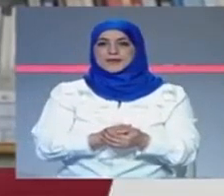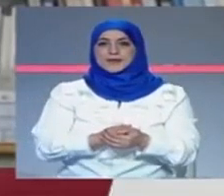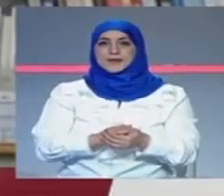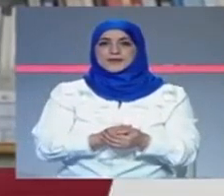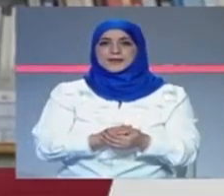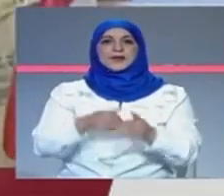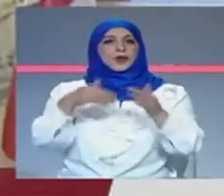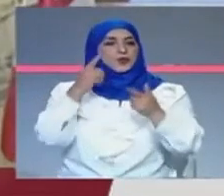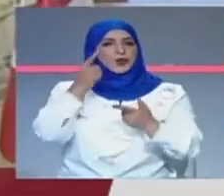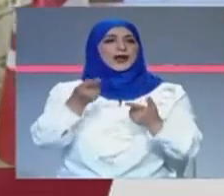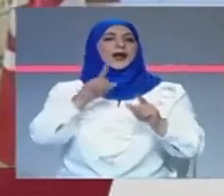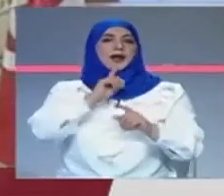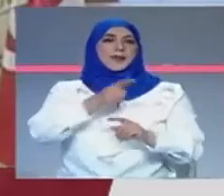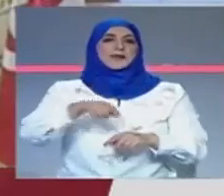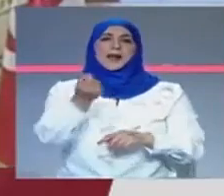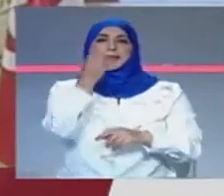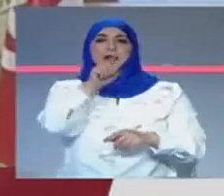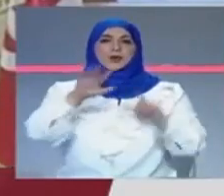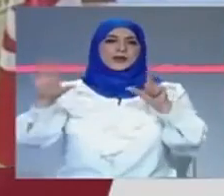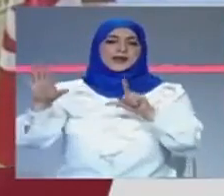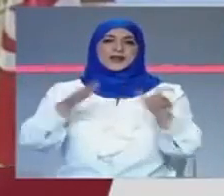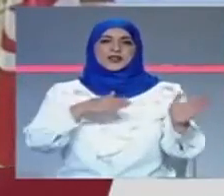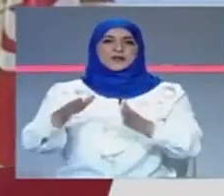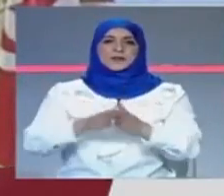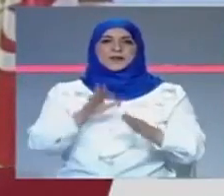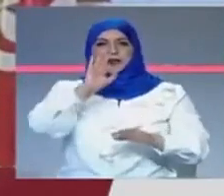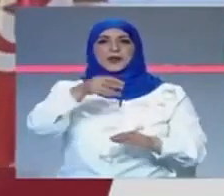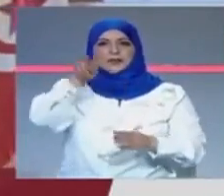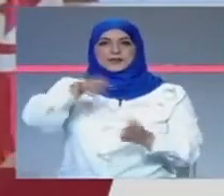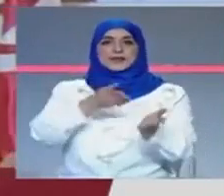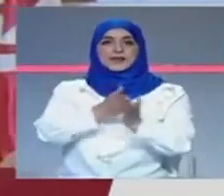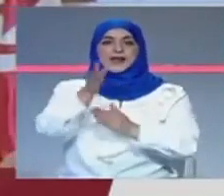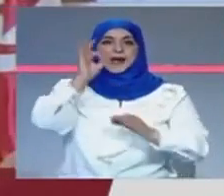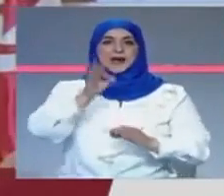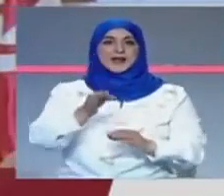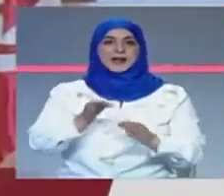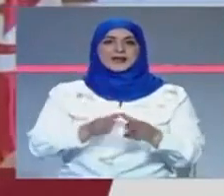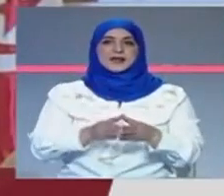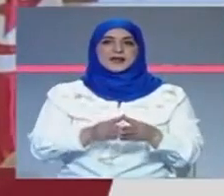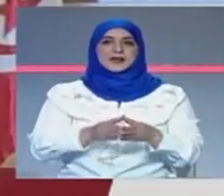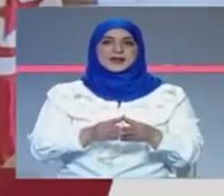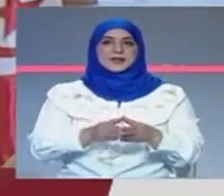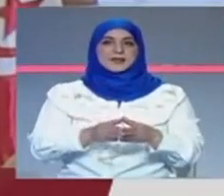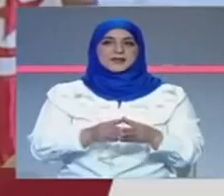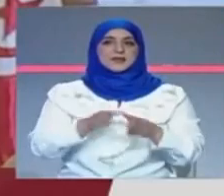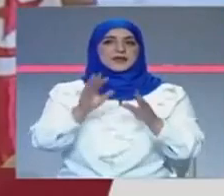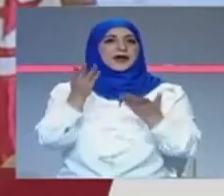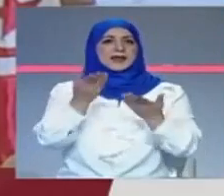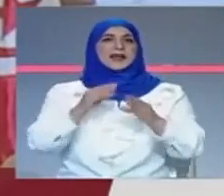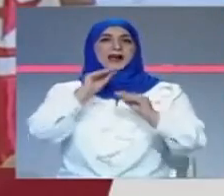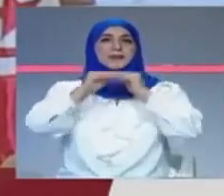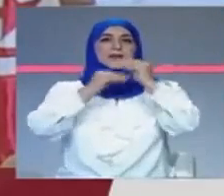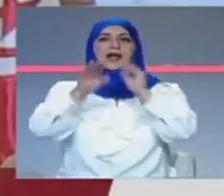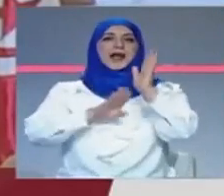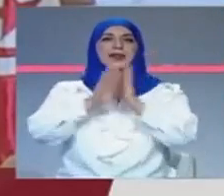وسبعطاش الخيارات الحقيقه محدوده جدا لانه من مال التنميه لا لم يطرح وطالما لم يتغير من والتنميه سوف